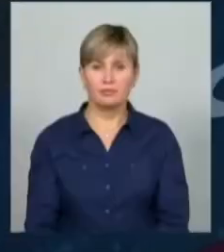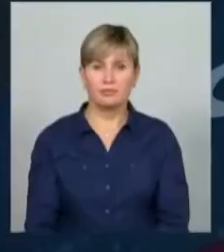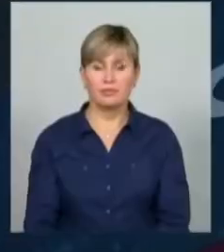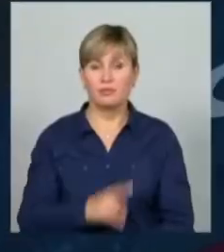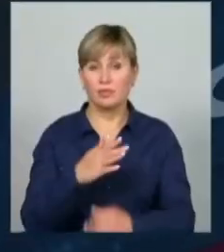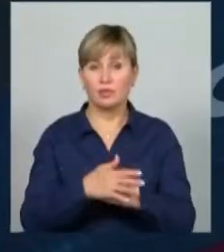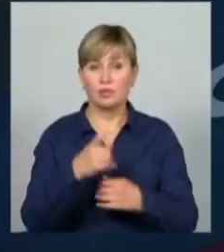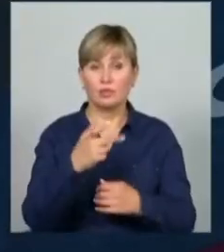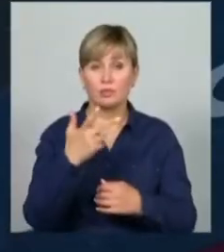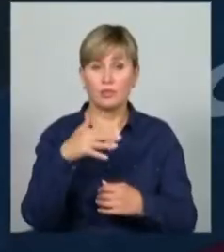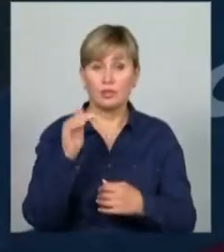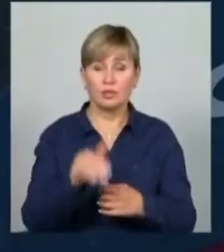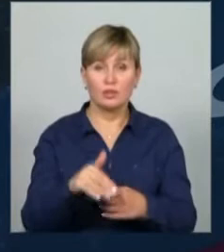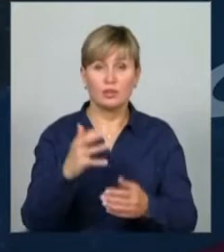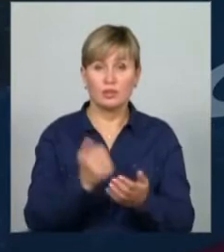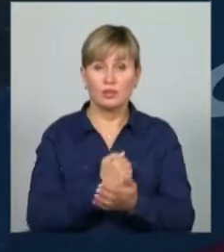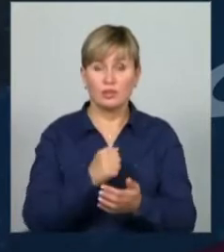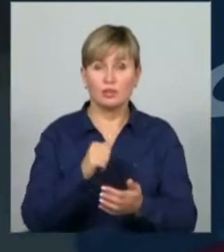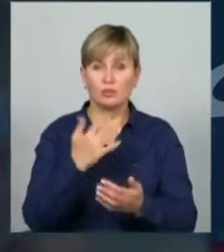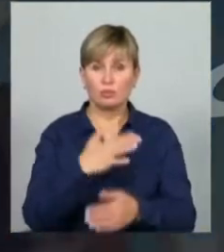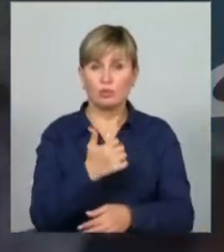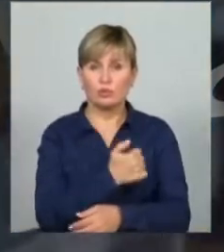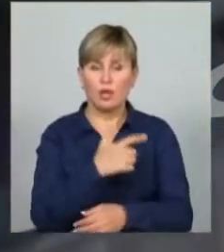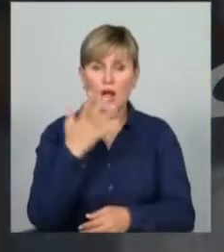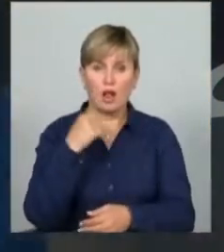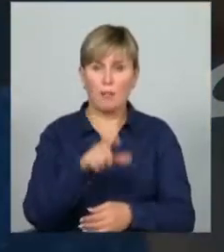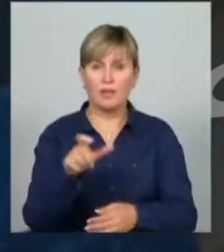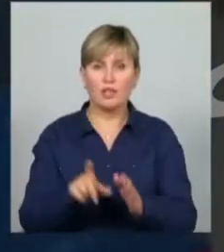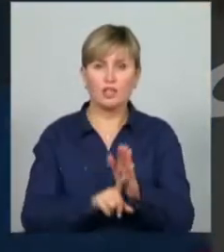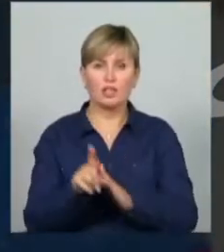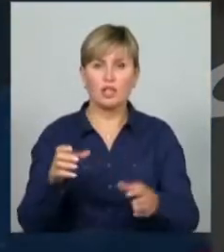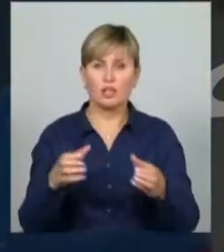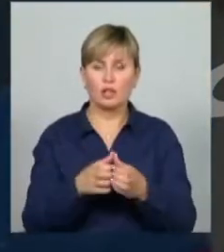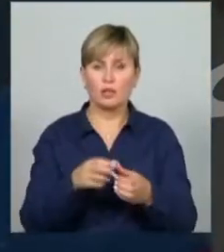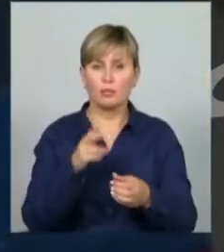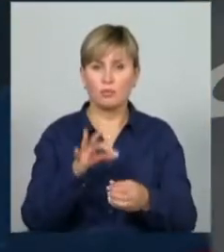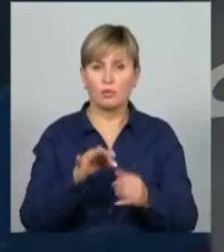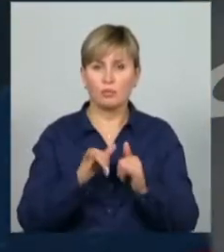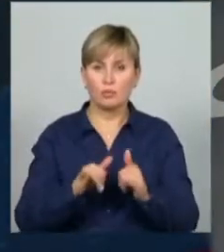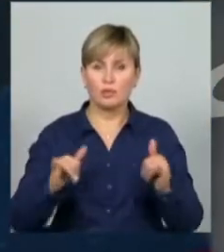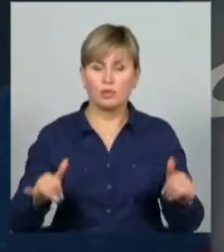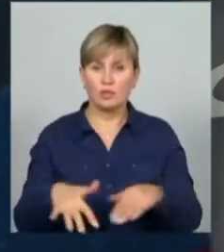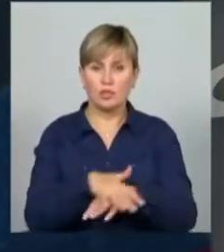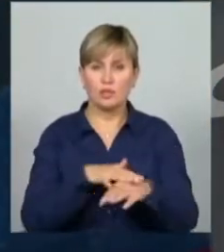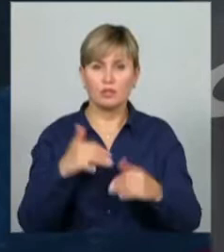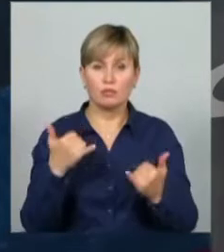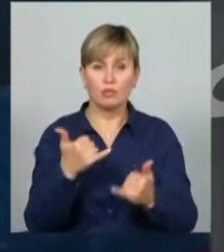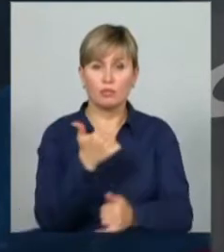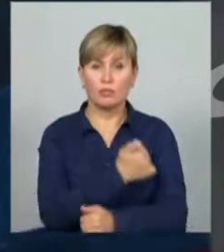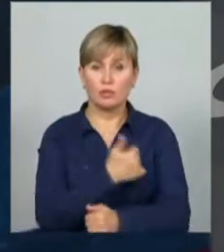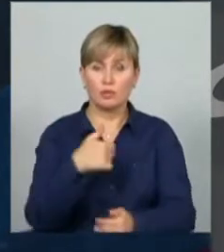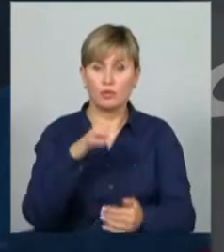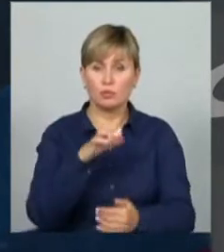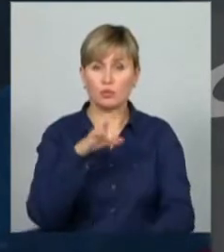Почти 135 тысяч достигло число вакцинированных алматинцев с начала кампании по иммунизации населения. Сегодня прививки